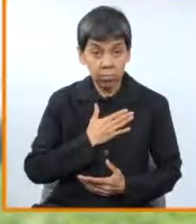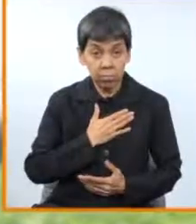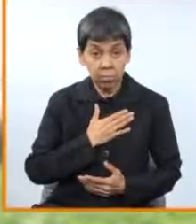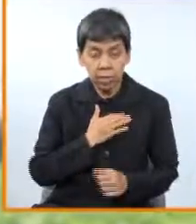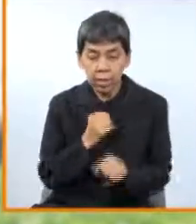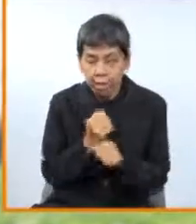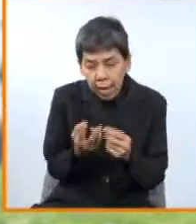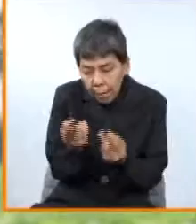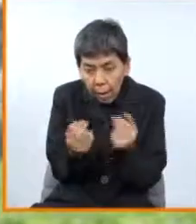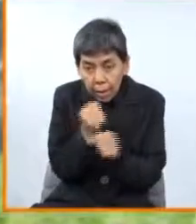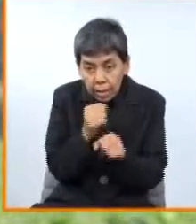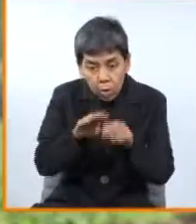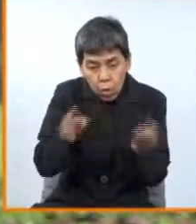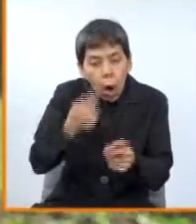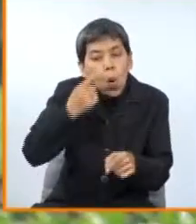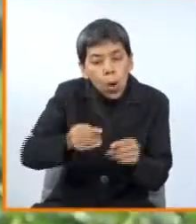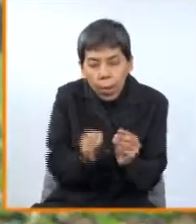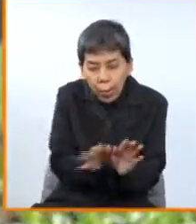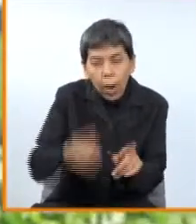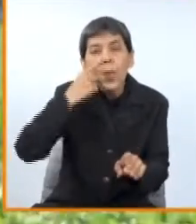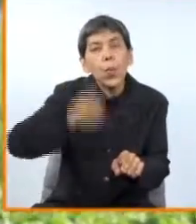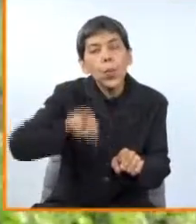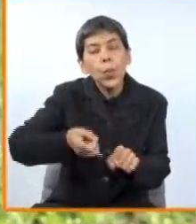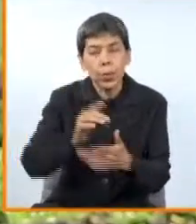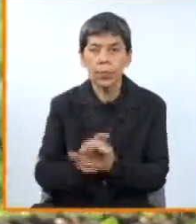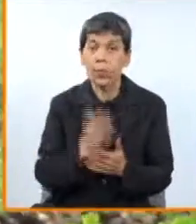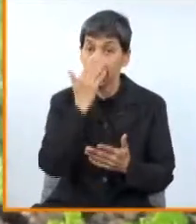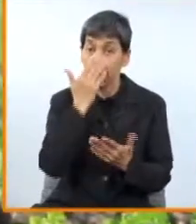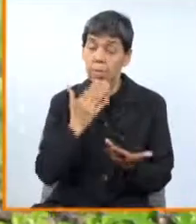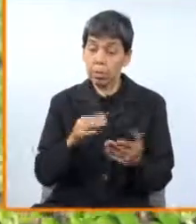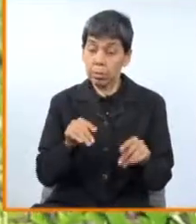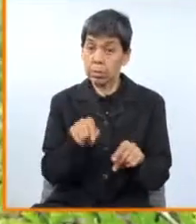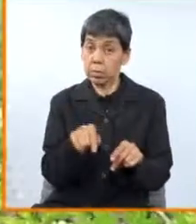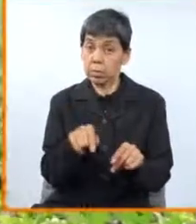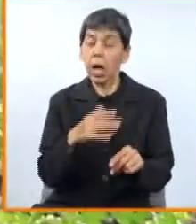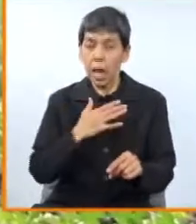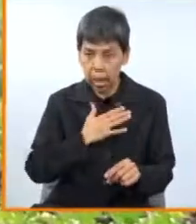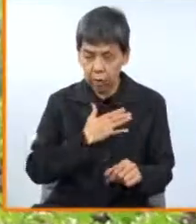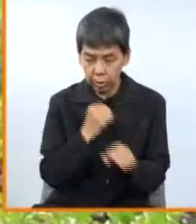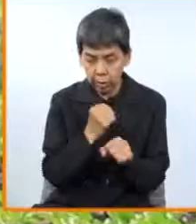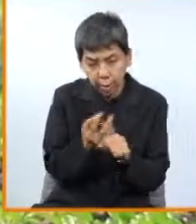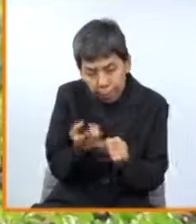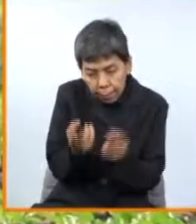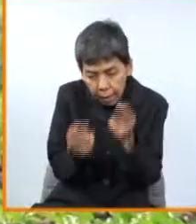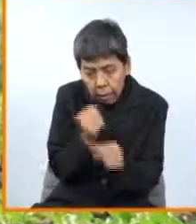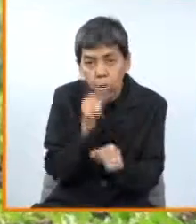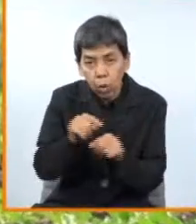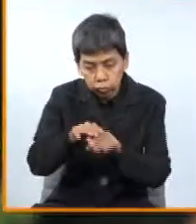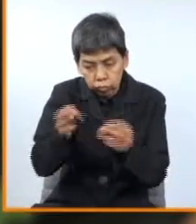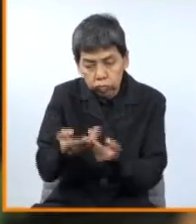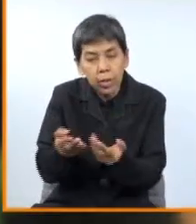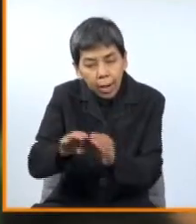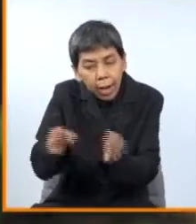ดยอดนะลุงเอายอดเดิมไว้เพราะหนึ่งเราจะตัดยอดมันต้องเอาลูกแขน